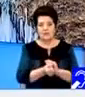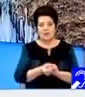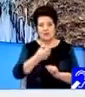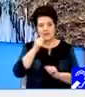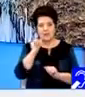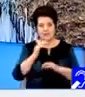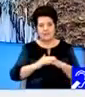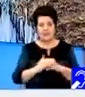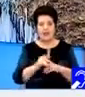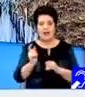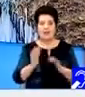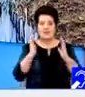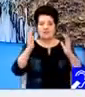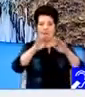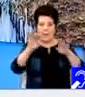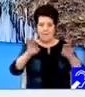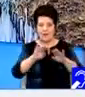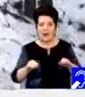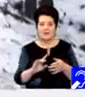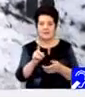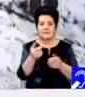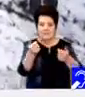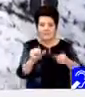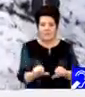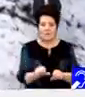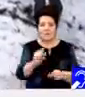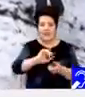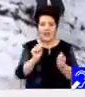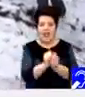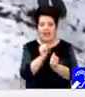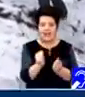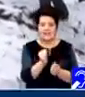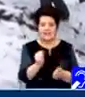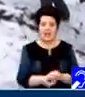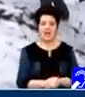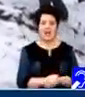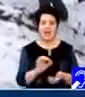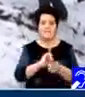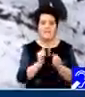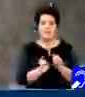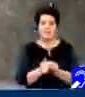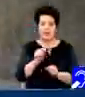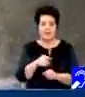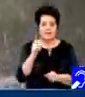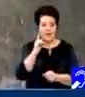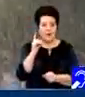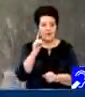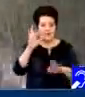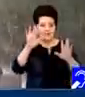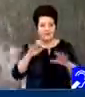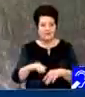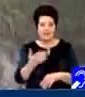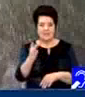ascunsă printre brazi într-o minunată sculptură în gheață. Cascada pietrelor susurătoare se aude de la câțiva zeci de